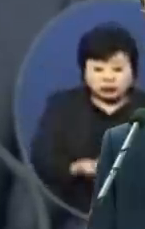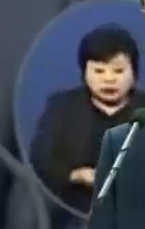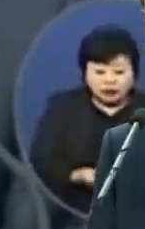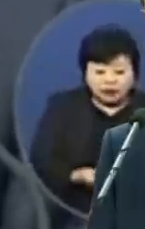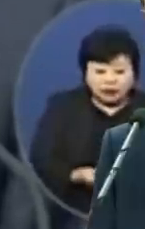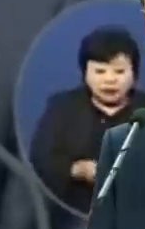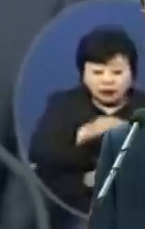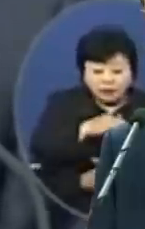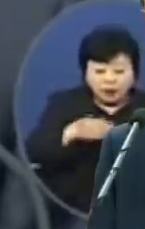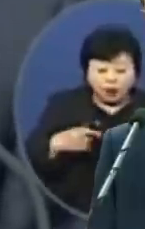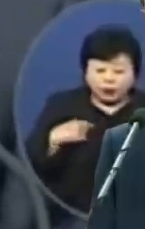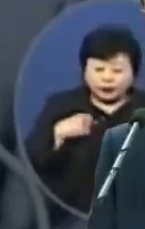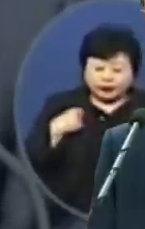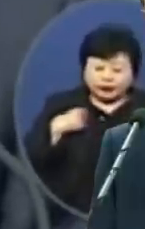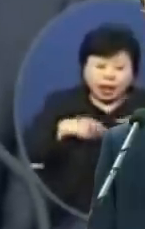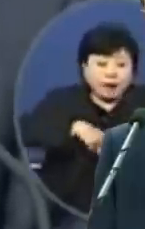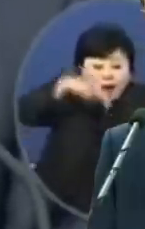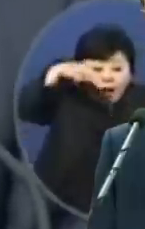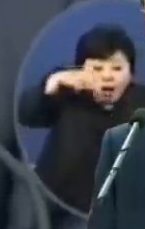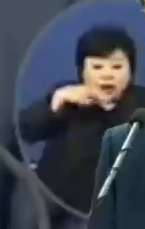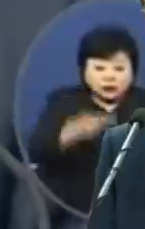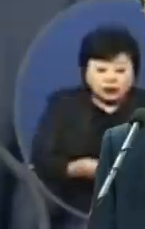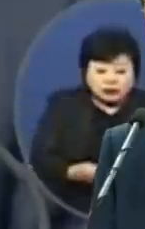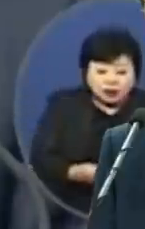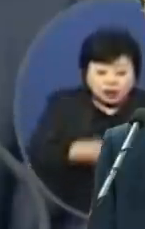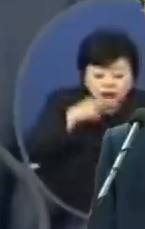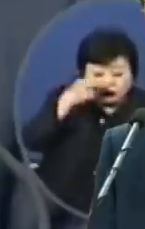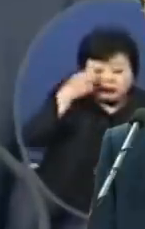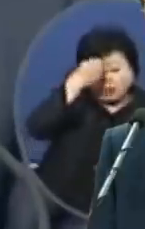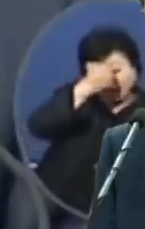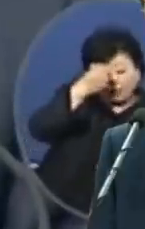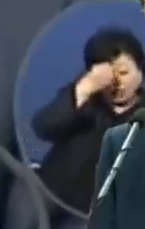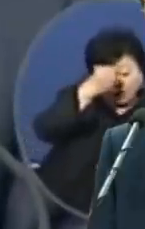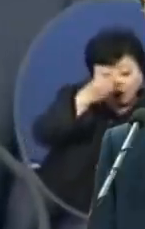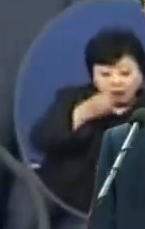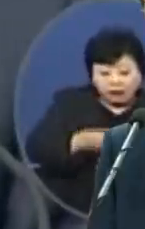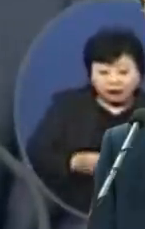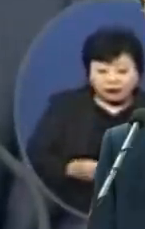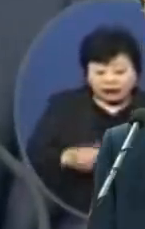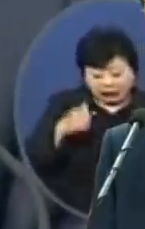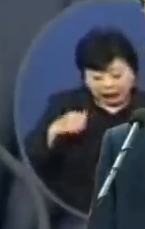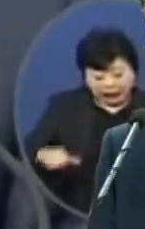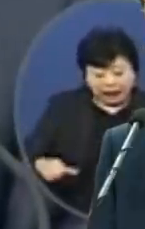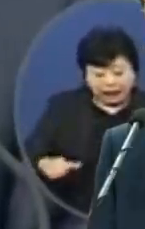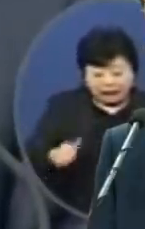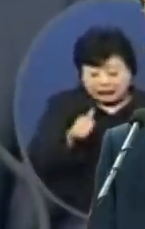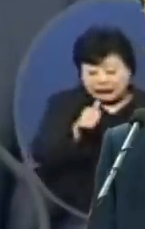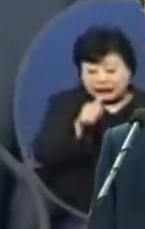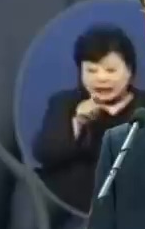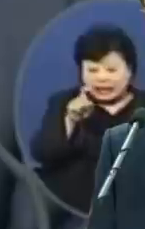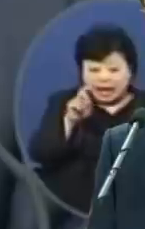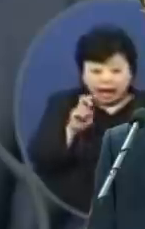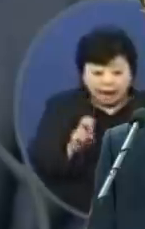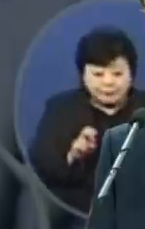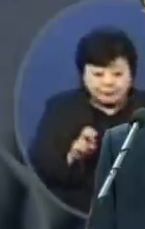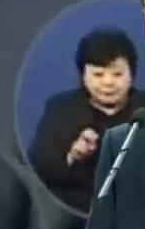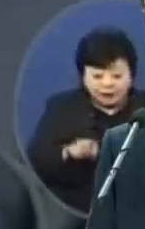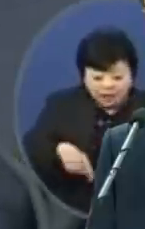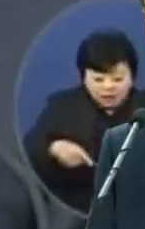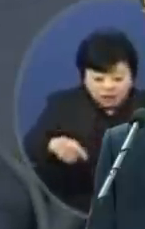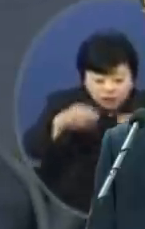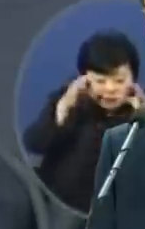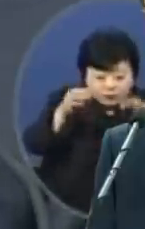자기 방에서 빨아벗고 누웠습니다. 그래 그 중간 아들인 함이 들어와서